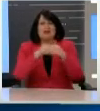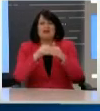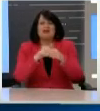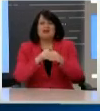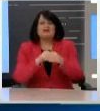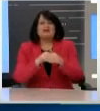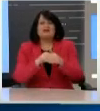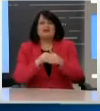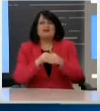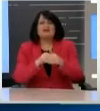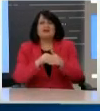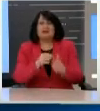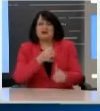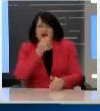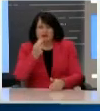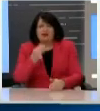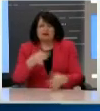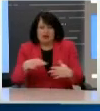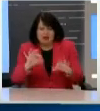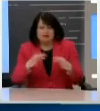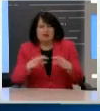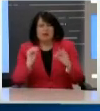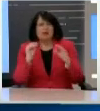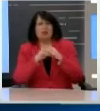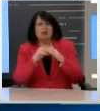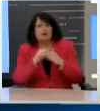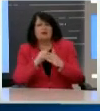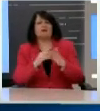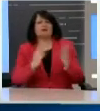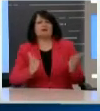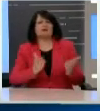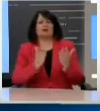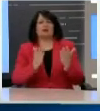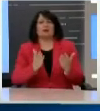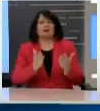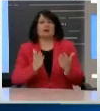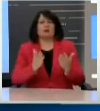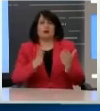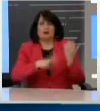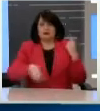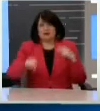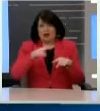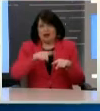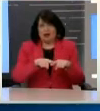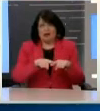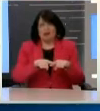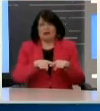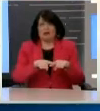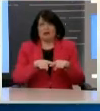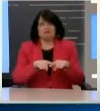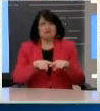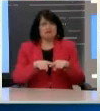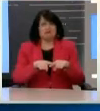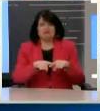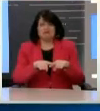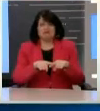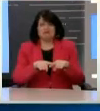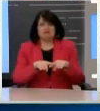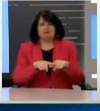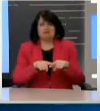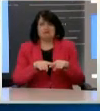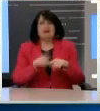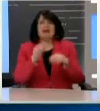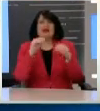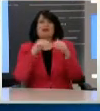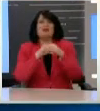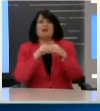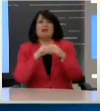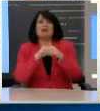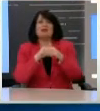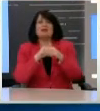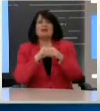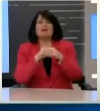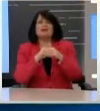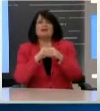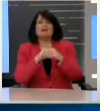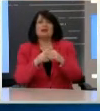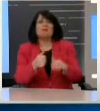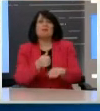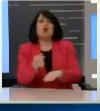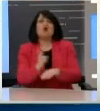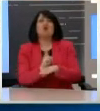που λέτε ότι ξεκίνησαν? Γιατί στη δική μας χώρα οι επενδύσεις ξεκινάνε στα